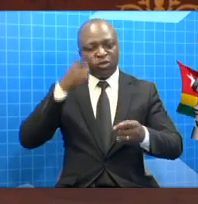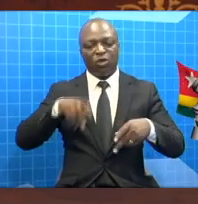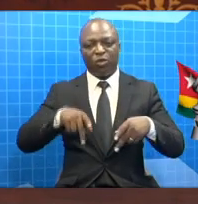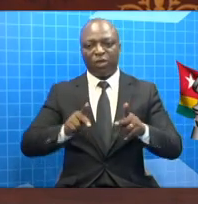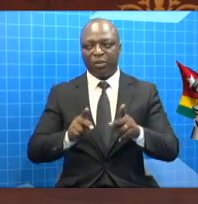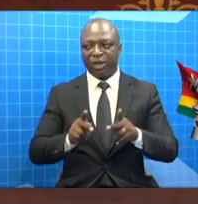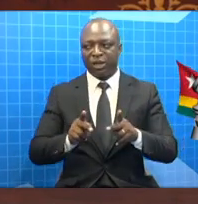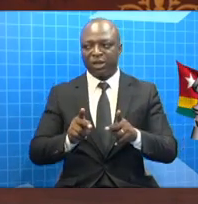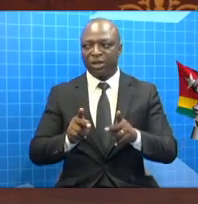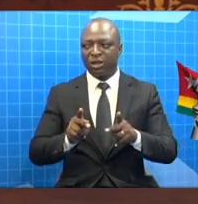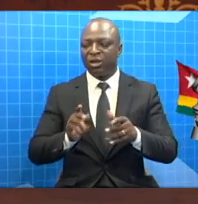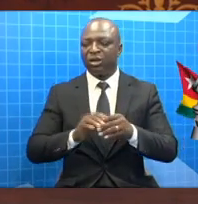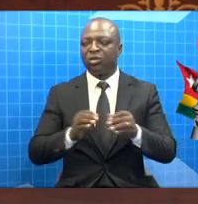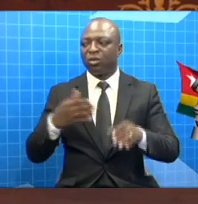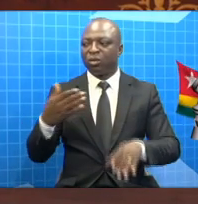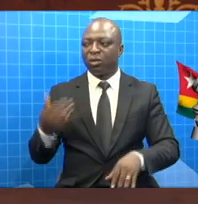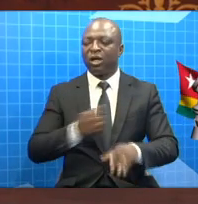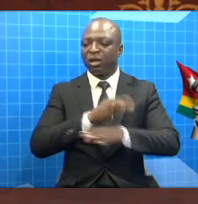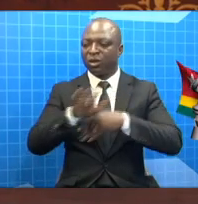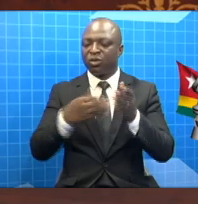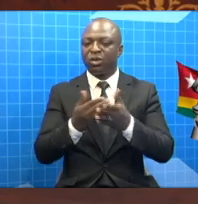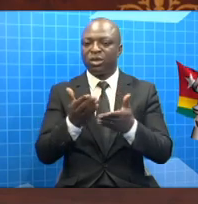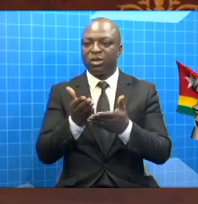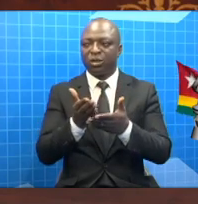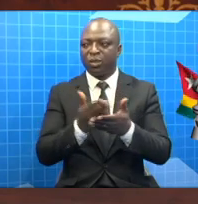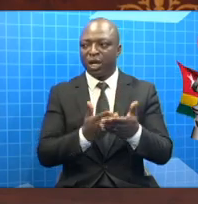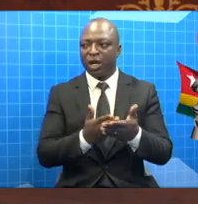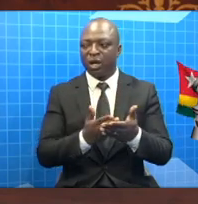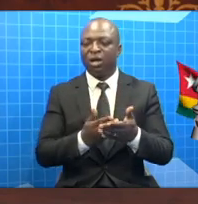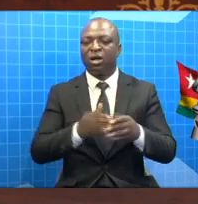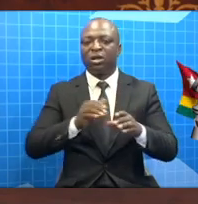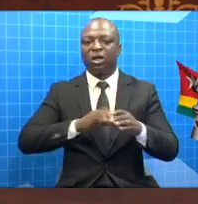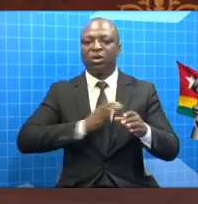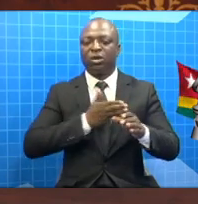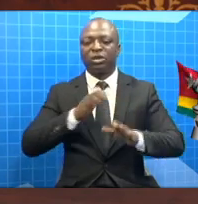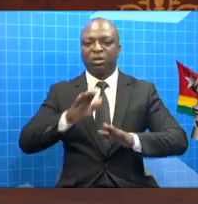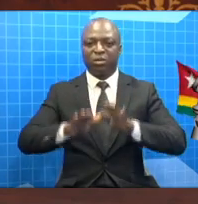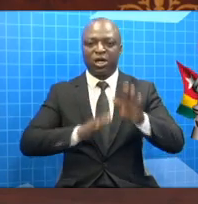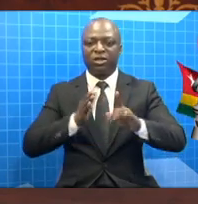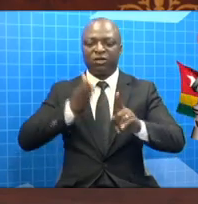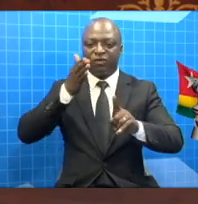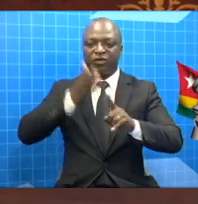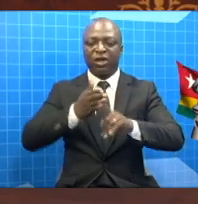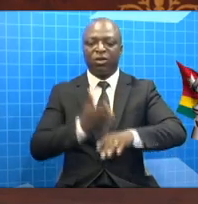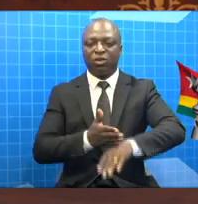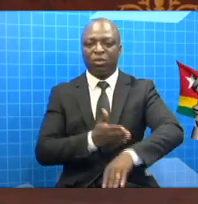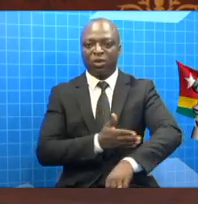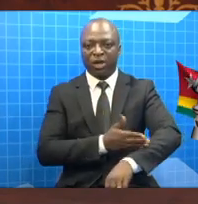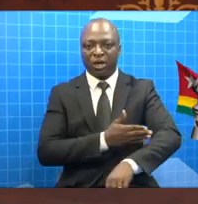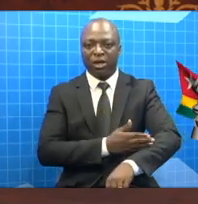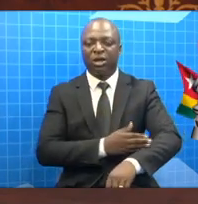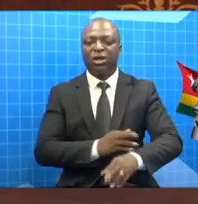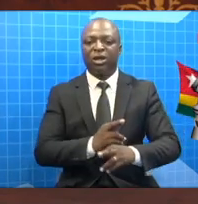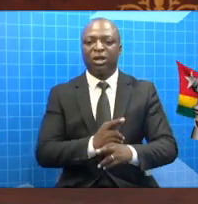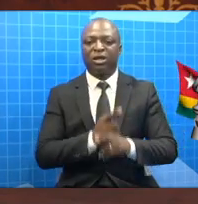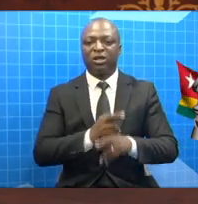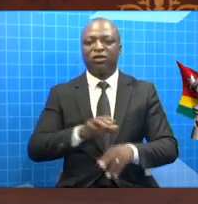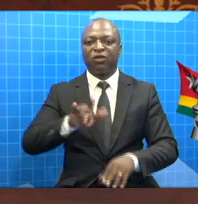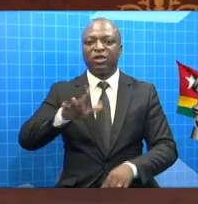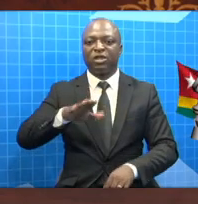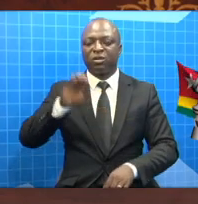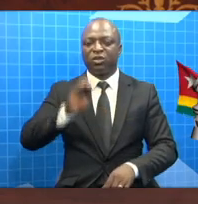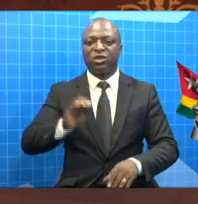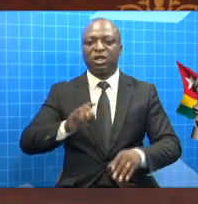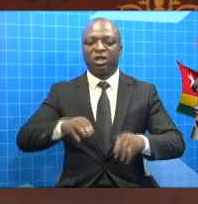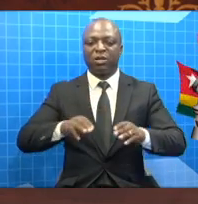permettre de prendre toute sa part dans notre marche vers le progrès. La réserve de 25% des